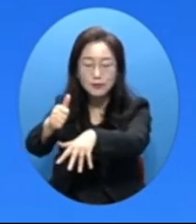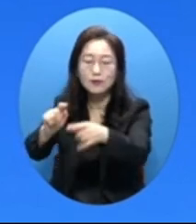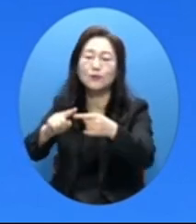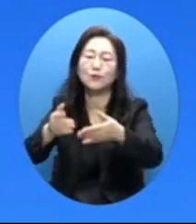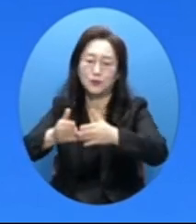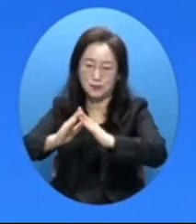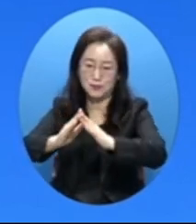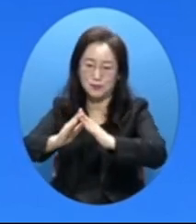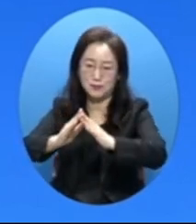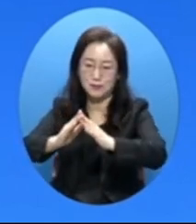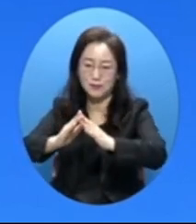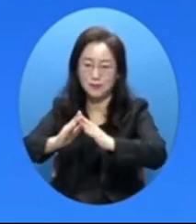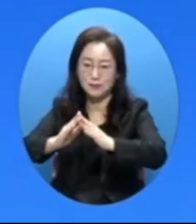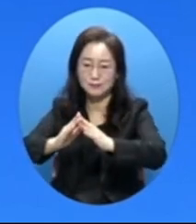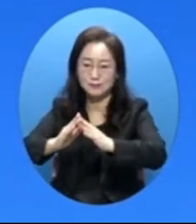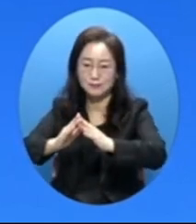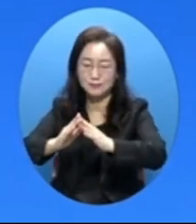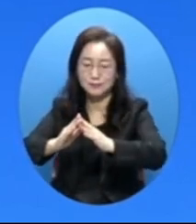교회를